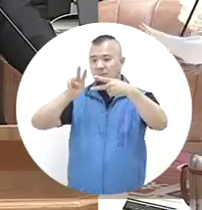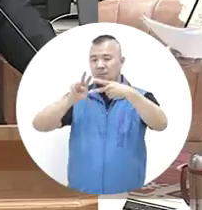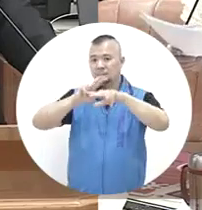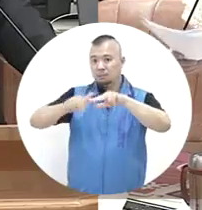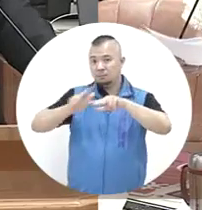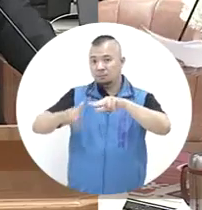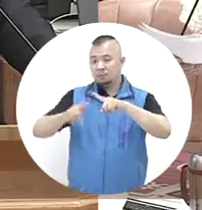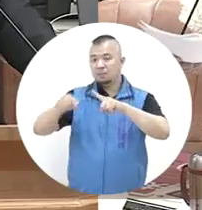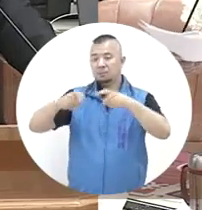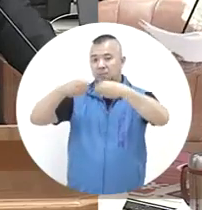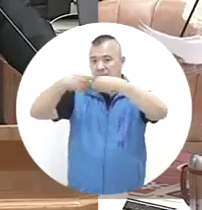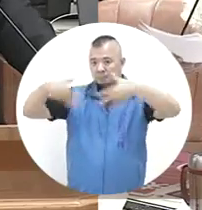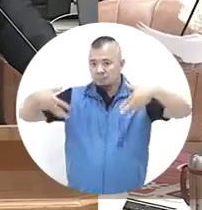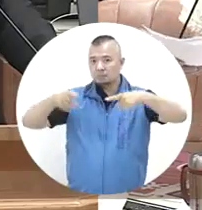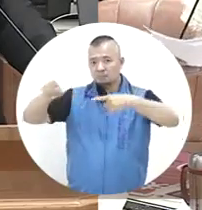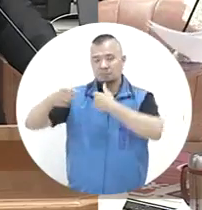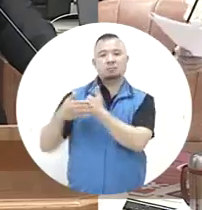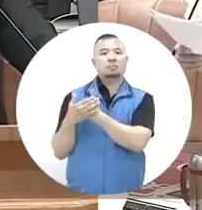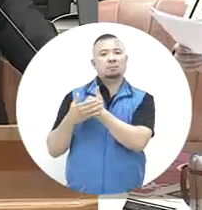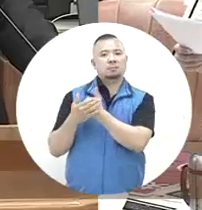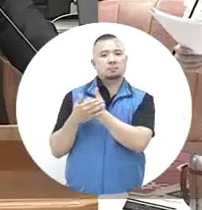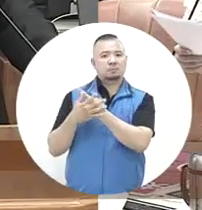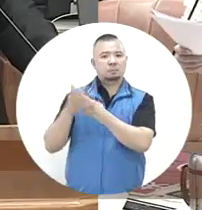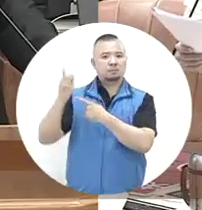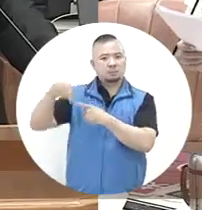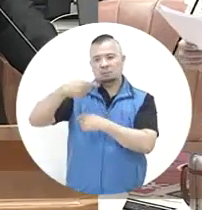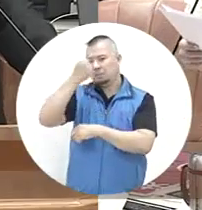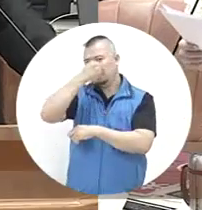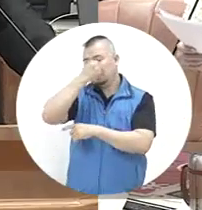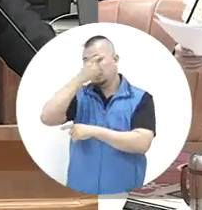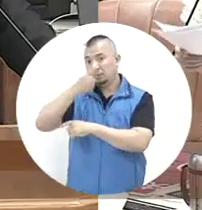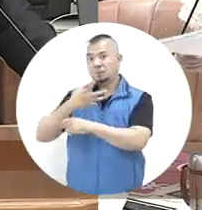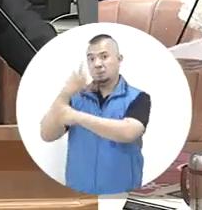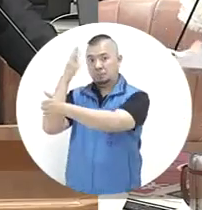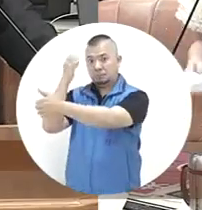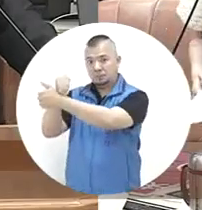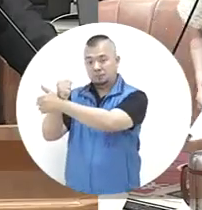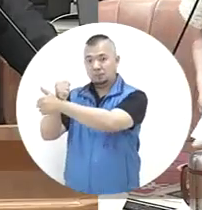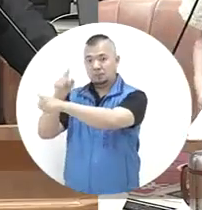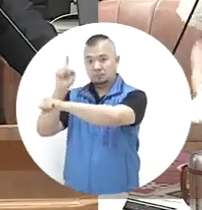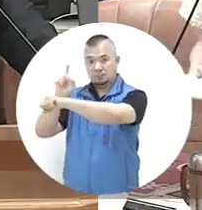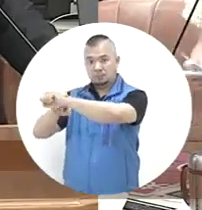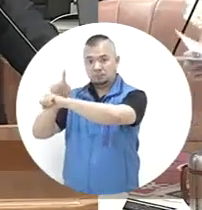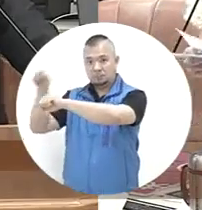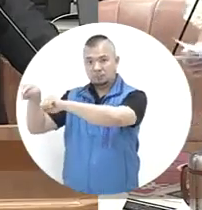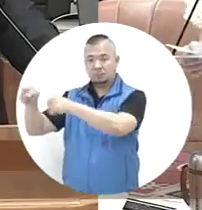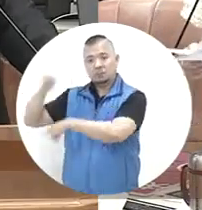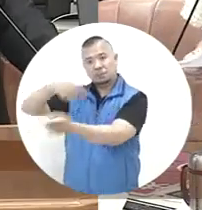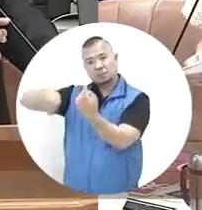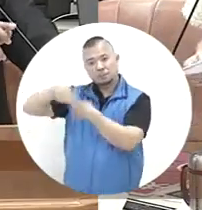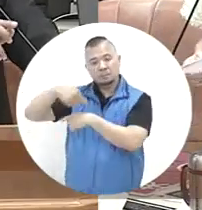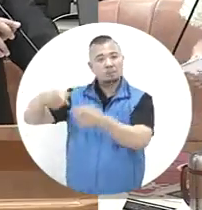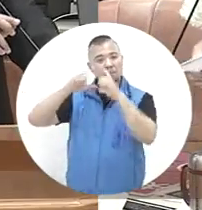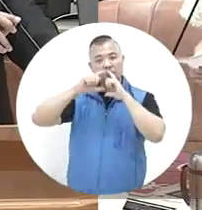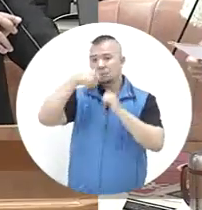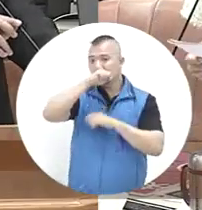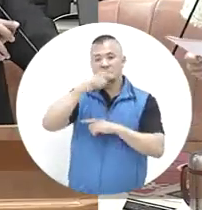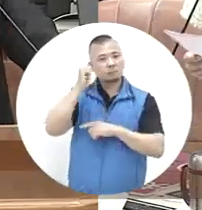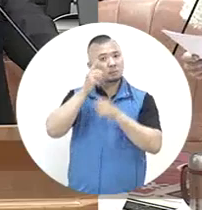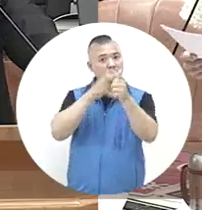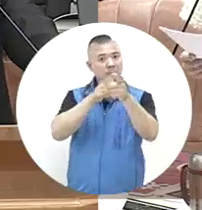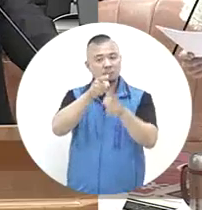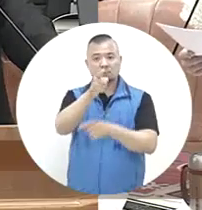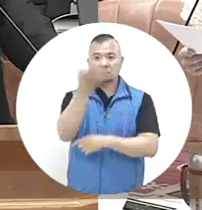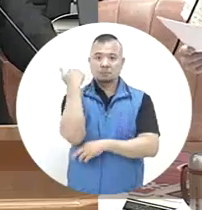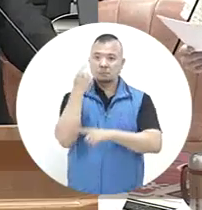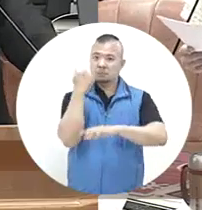们这次能够逮捕这个主嫌回台的一个很重要的组织哈、哦。那我想问一下市长，您在担任警政署长的期